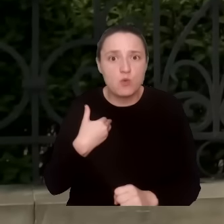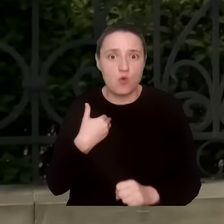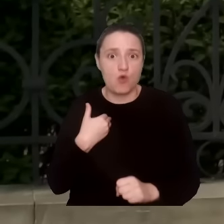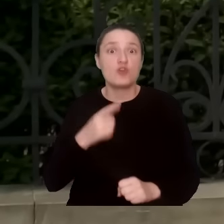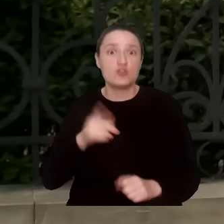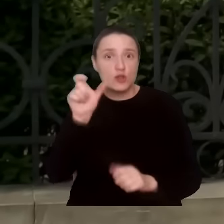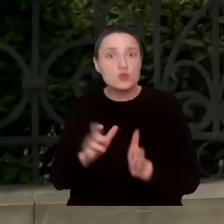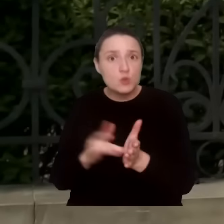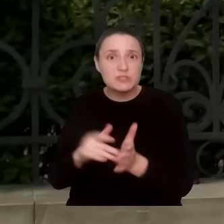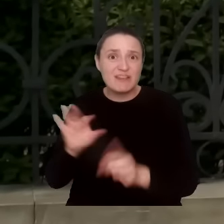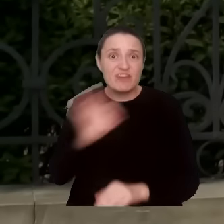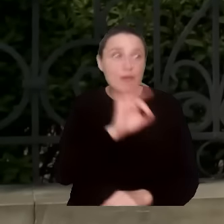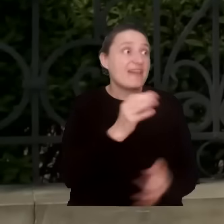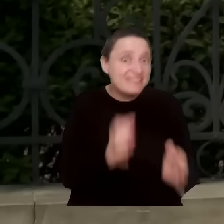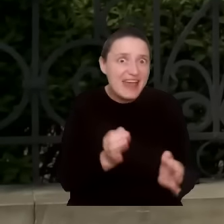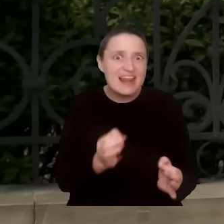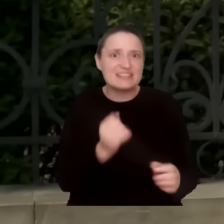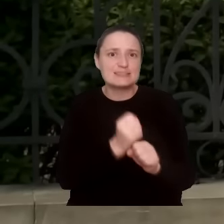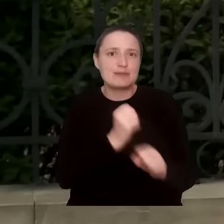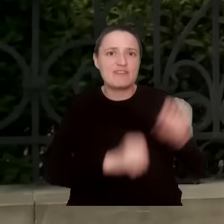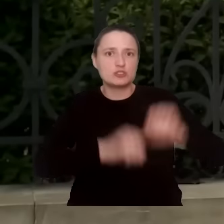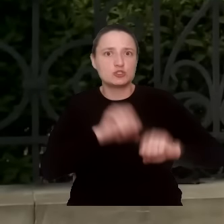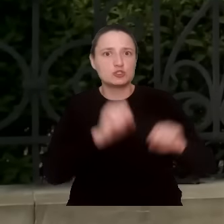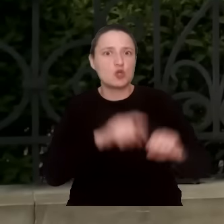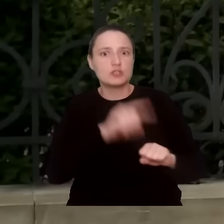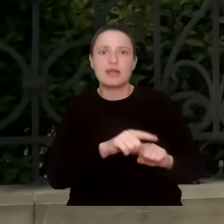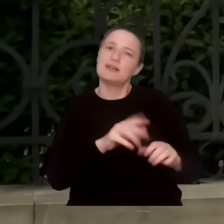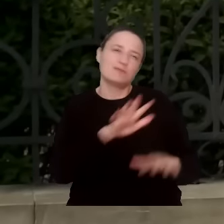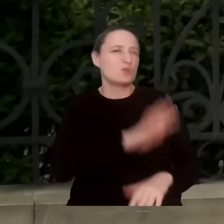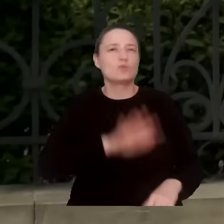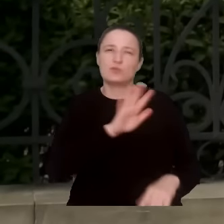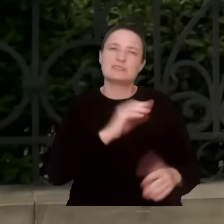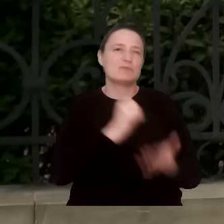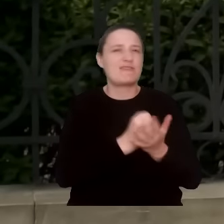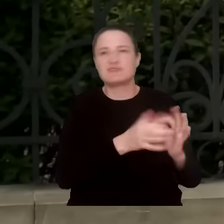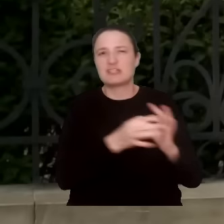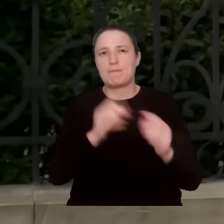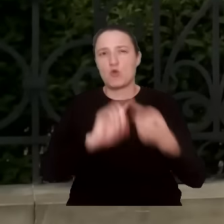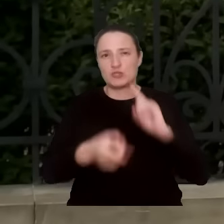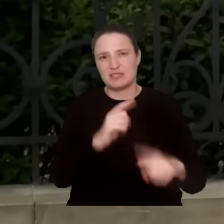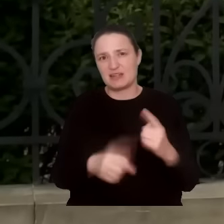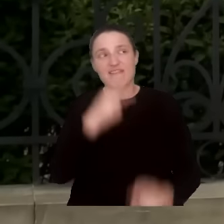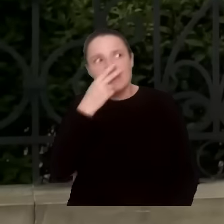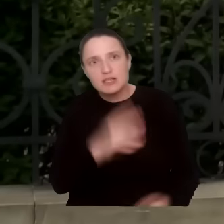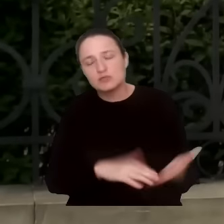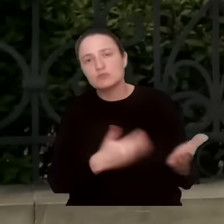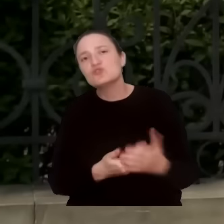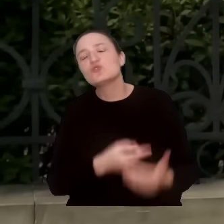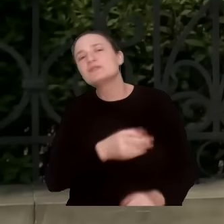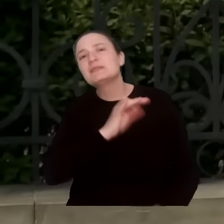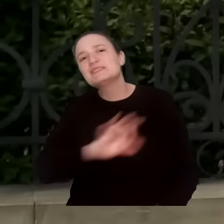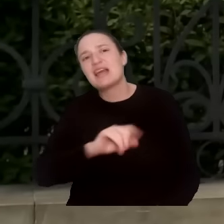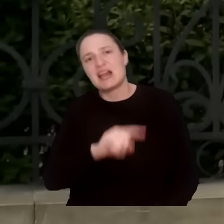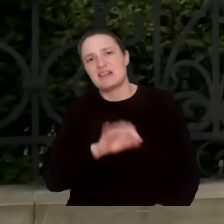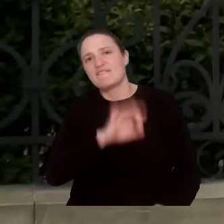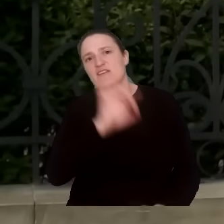Tusk, orzeka w sprawie, która dotyczy tła politycznego. Czy nie ma bardziej jaskrawego przykładu intencji i jaka